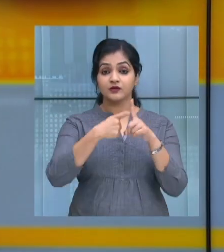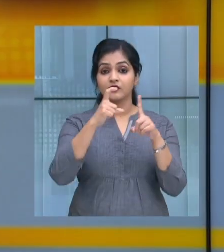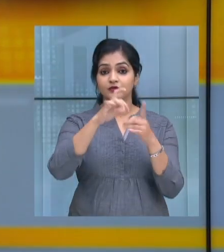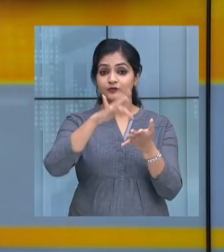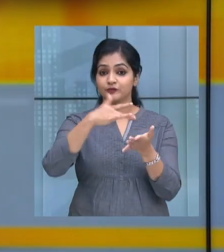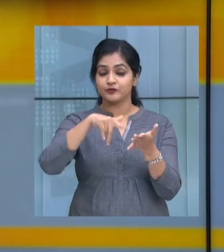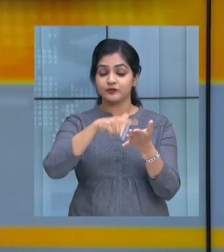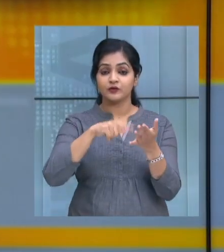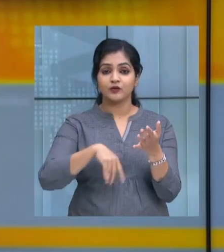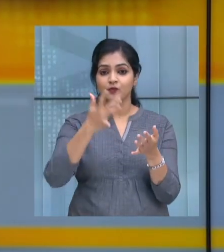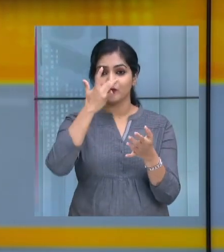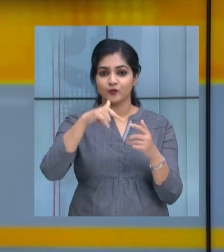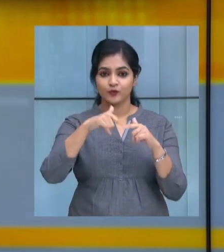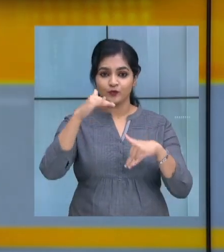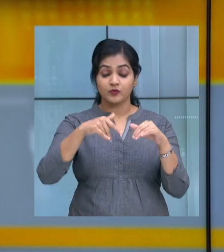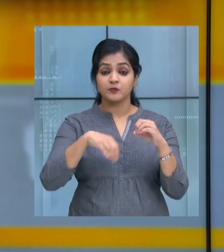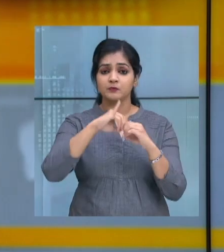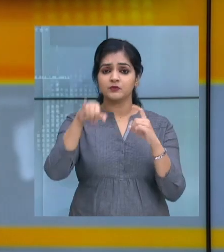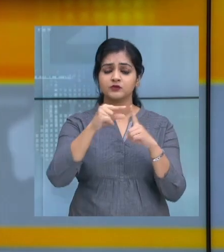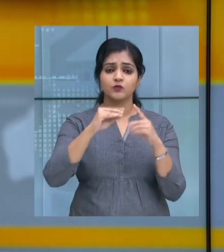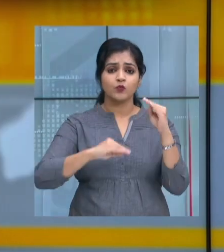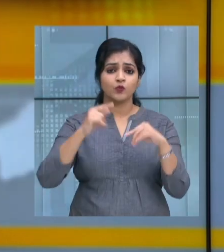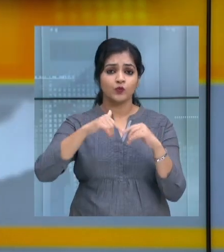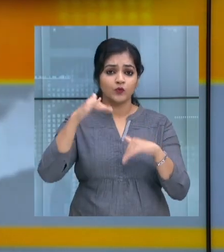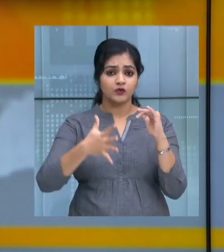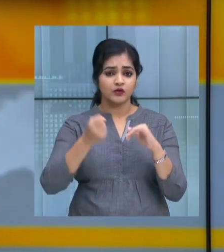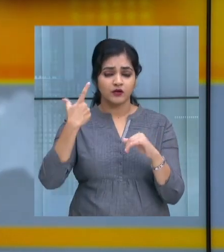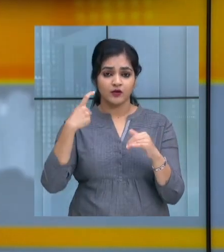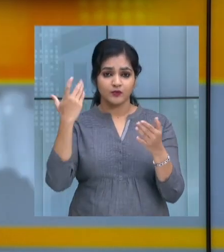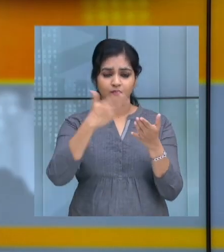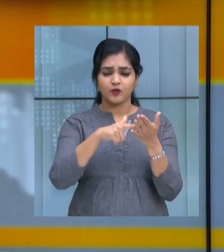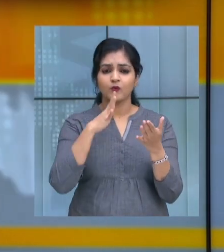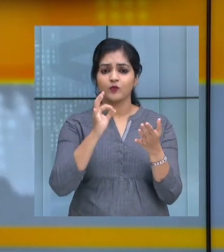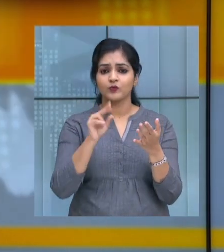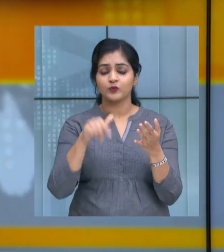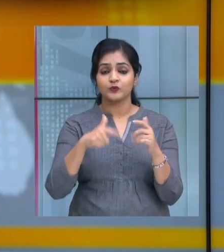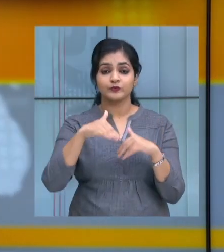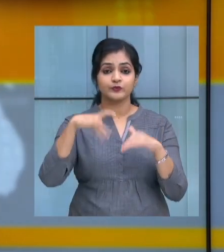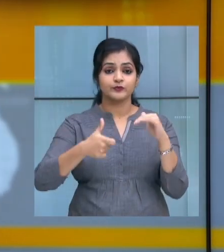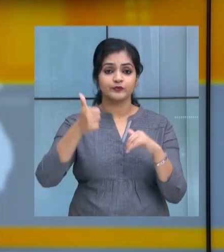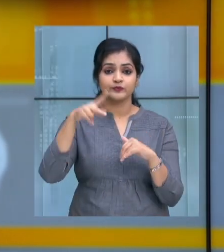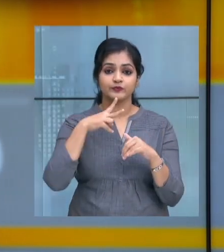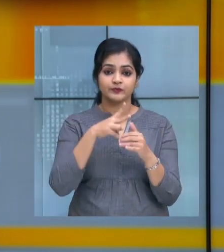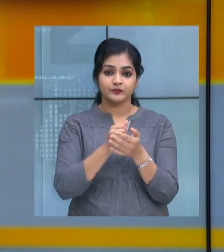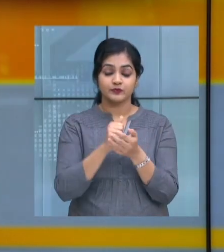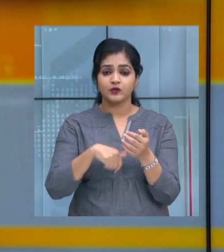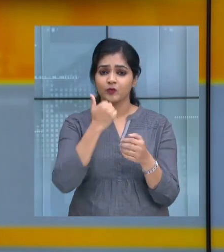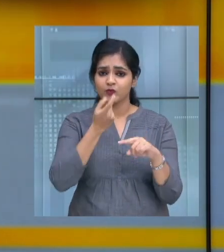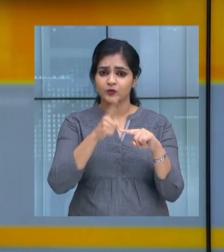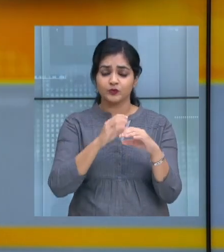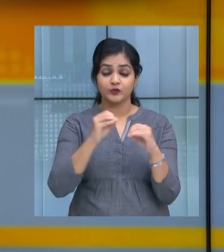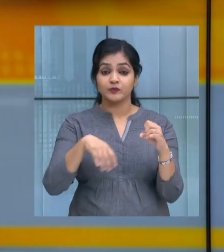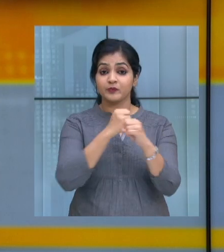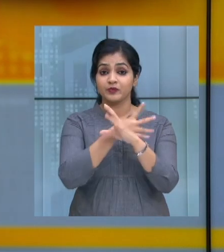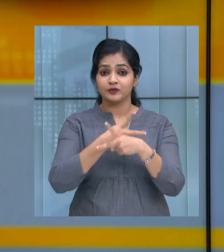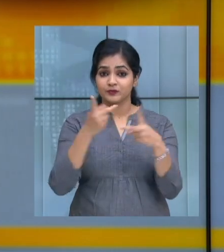കാസർഗോഡ് മണ്ഡലത്തിലെ മോക്ക് പോളിൽ BJPക്ക് അധിക വോട്ട് ലഭിച്ചു എന്ന പരാതിയിൽ കഴമ്പില്ലെന്ന് തെരഞ്ഞെടുപ്പ് കമ്മീഷൻ. വീഴ്ചയുണ്ടായിട്ടില്ലെന്നും മാധ്യമങ്ങളിൽ